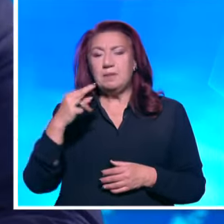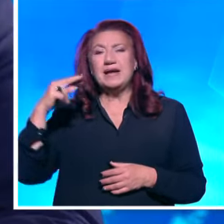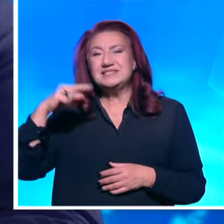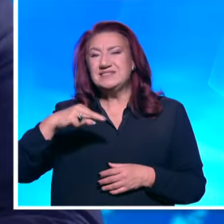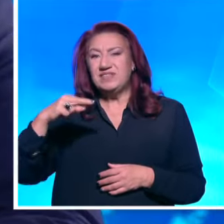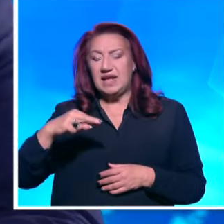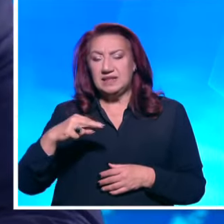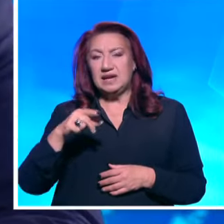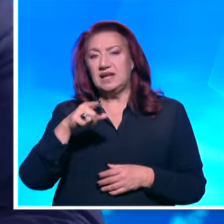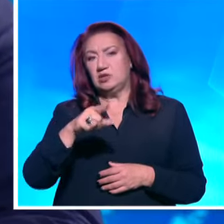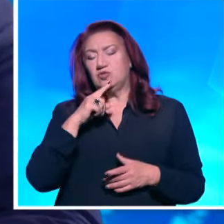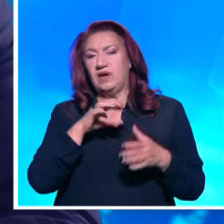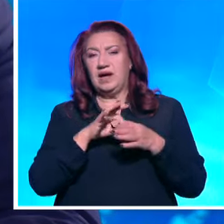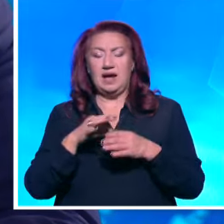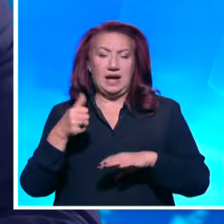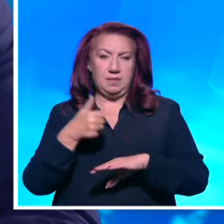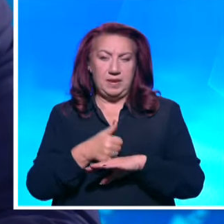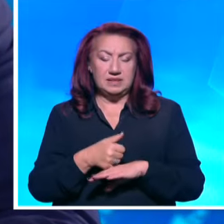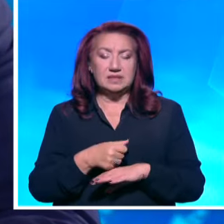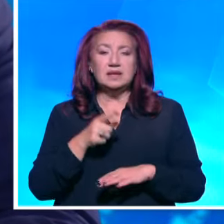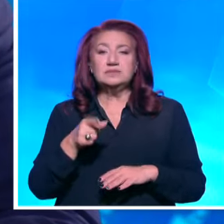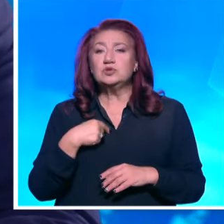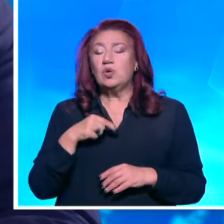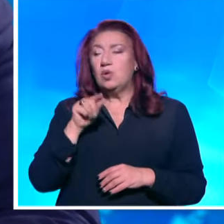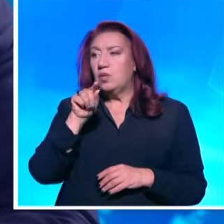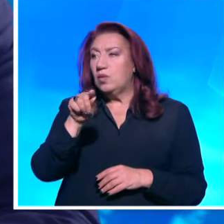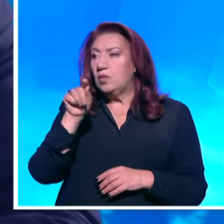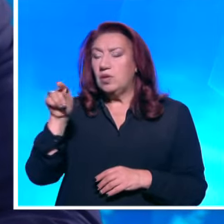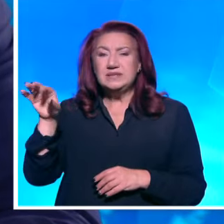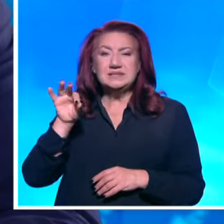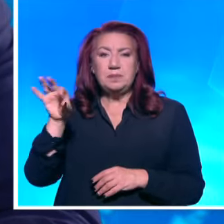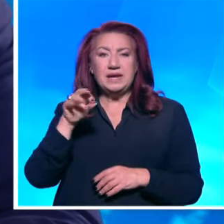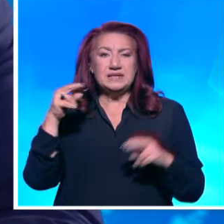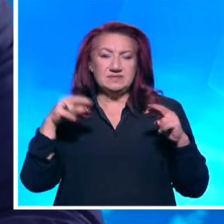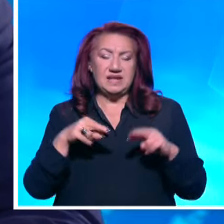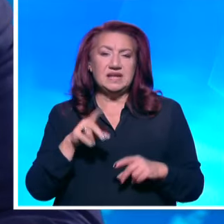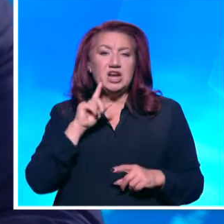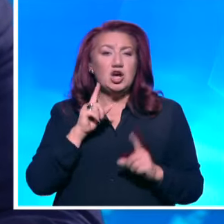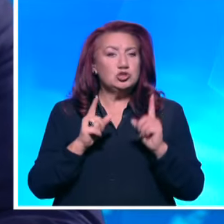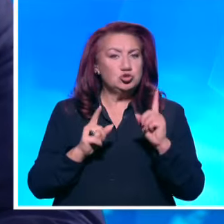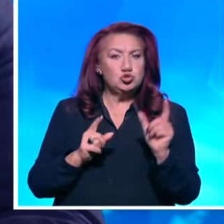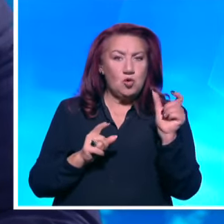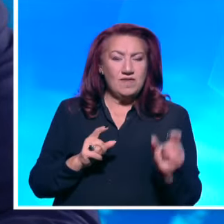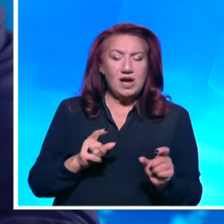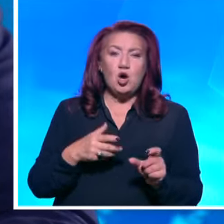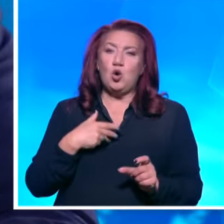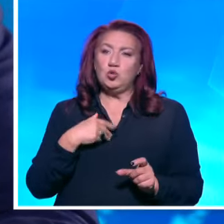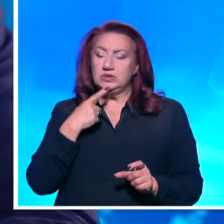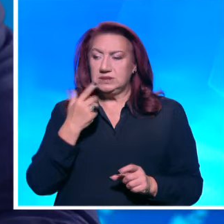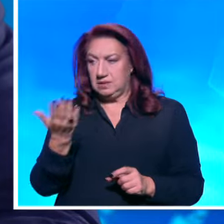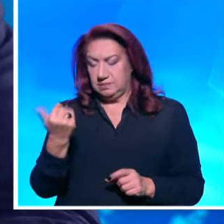указанието е посочването на свидетелите е от лицето което претендира така че вие може да